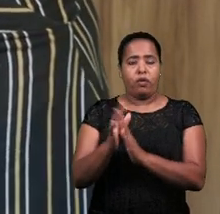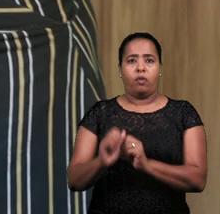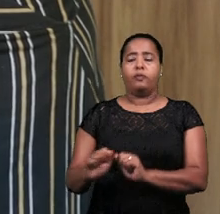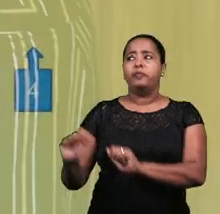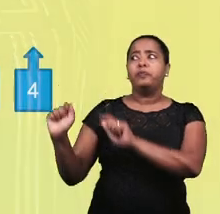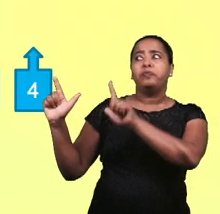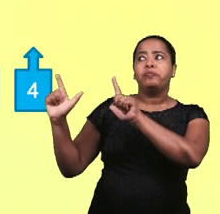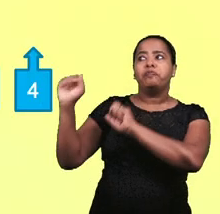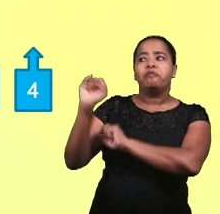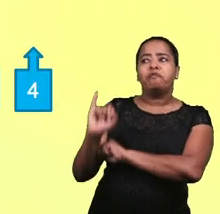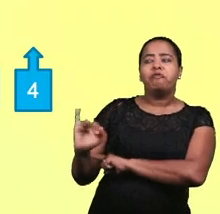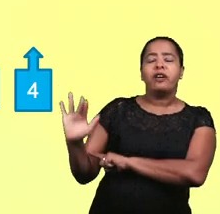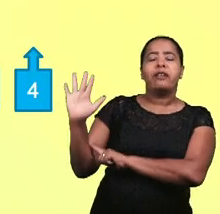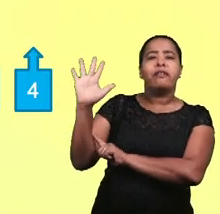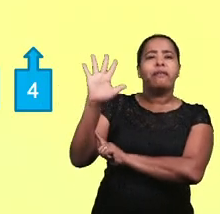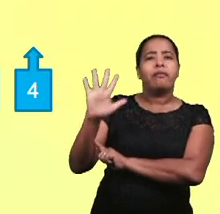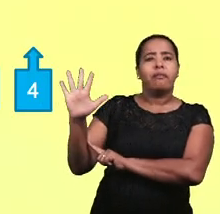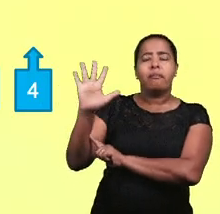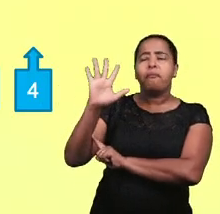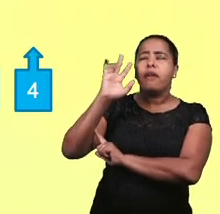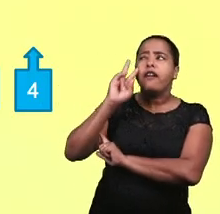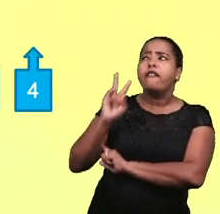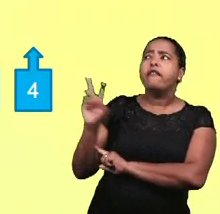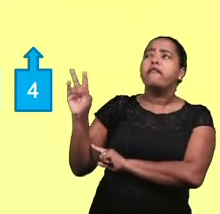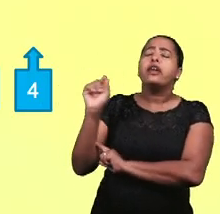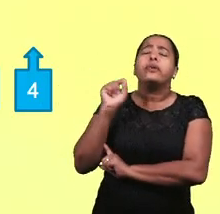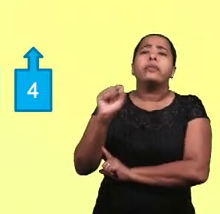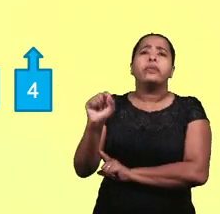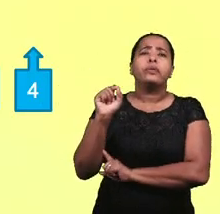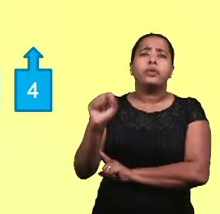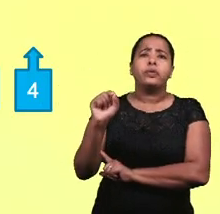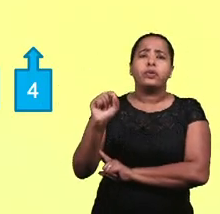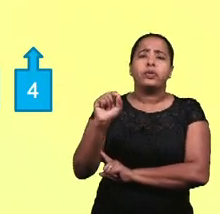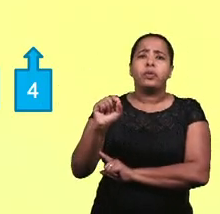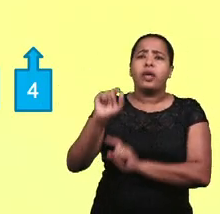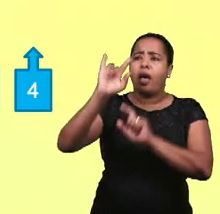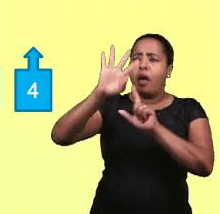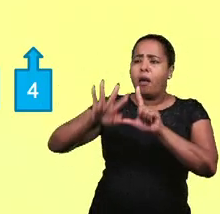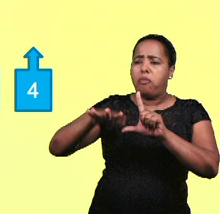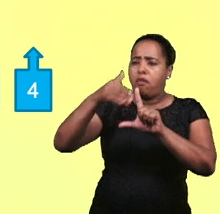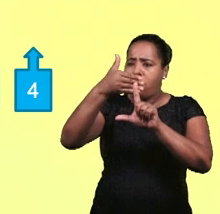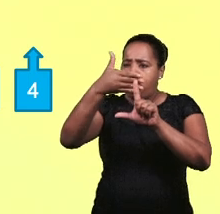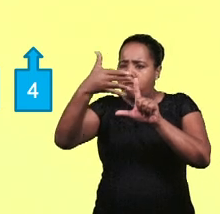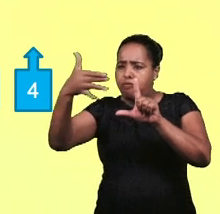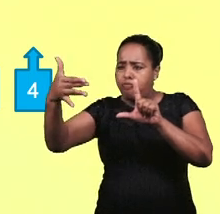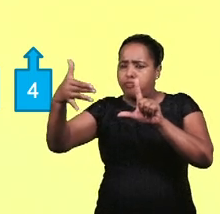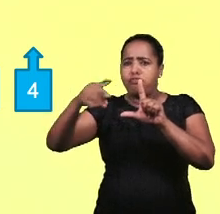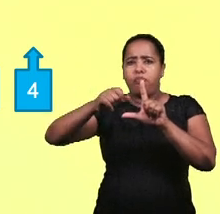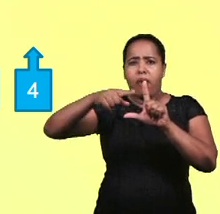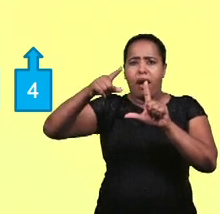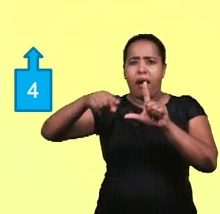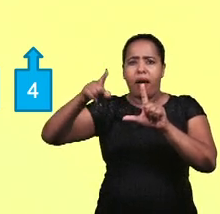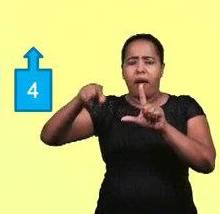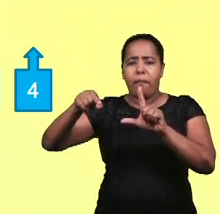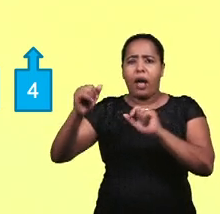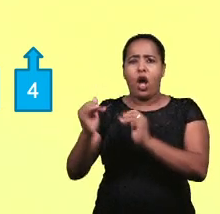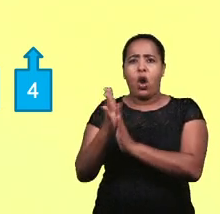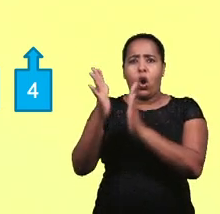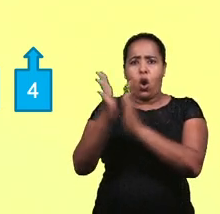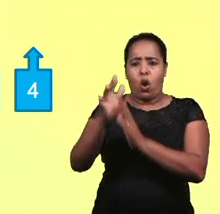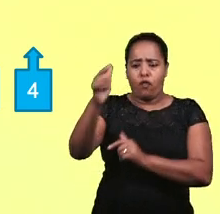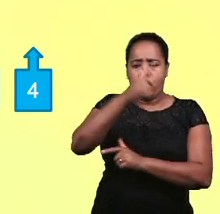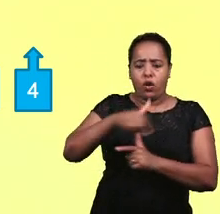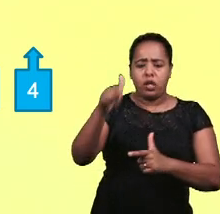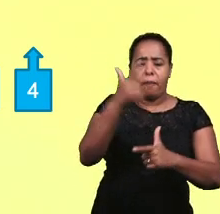cette image, nous sommes en train de voir la partition simplifiée de la louange dans les batailles. Je suis un